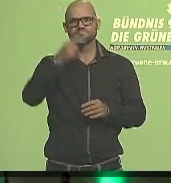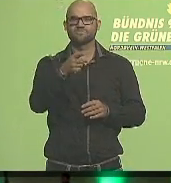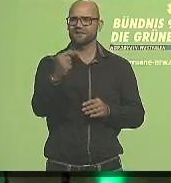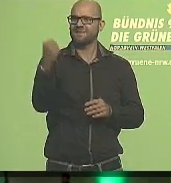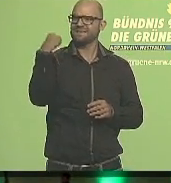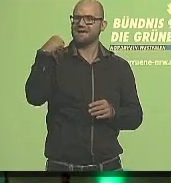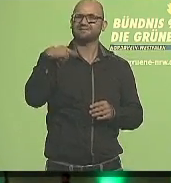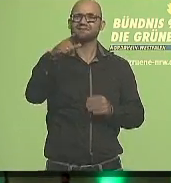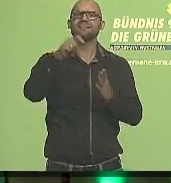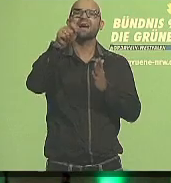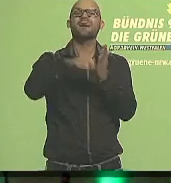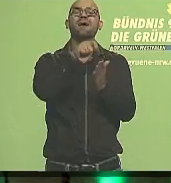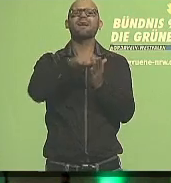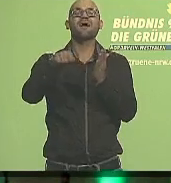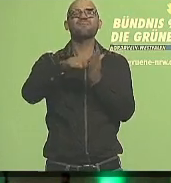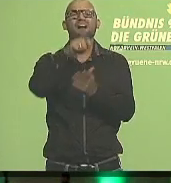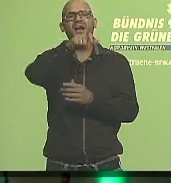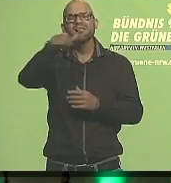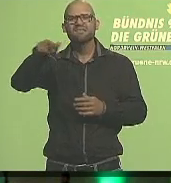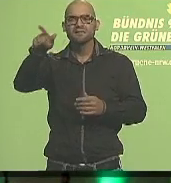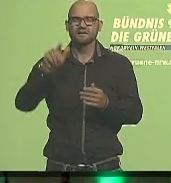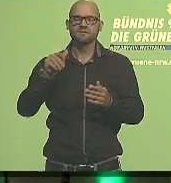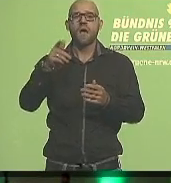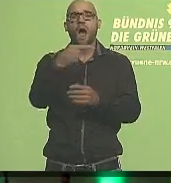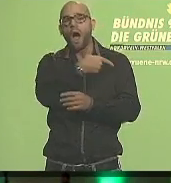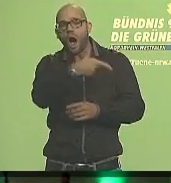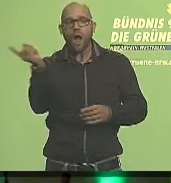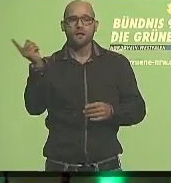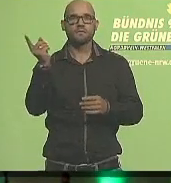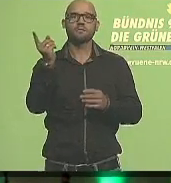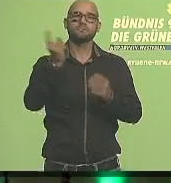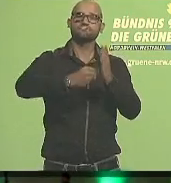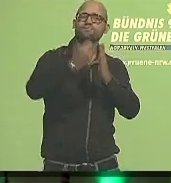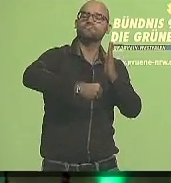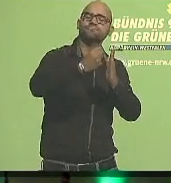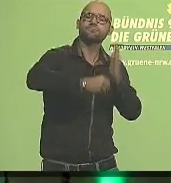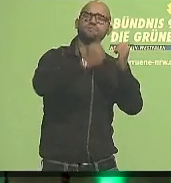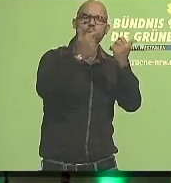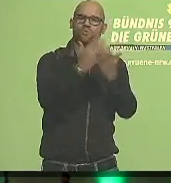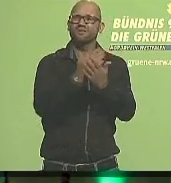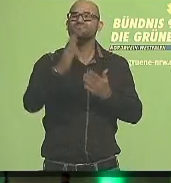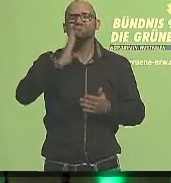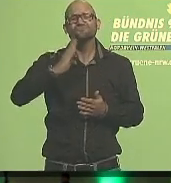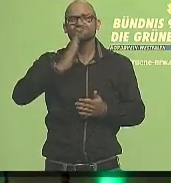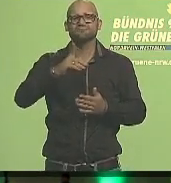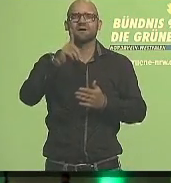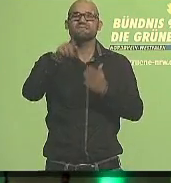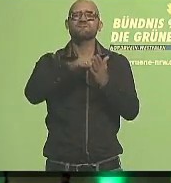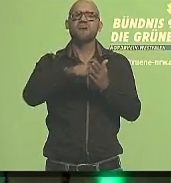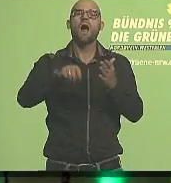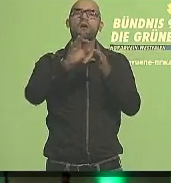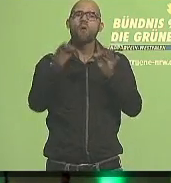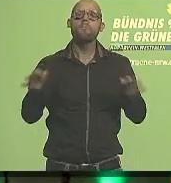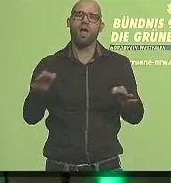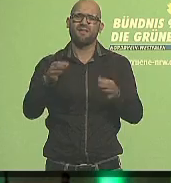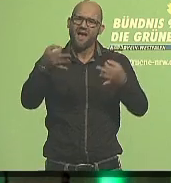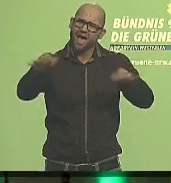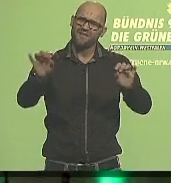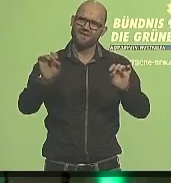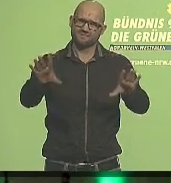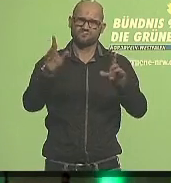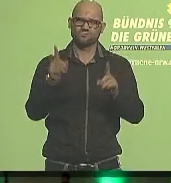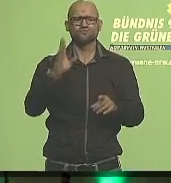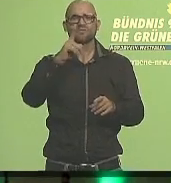gestern im Tagungsbüro gemeldet und dort ihre Formalia erledigt. Ihr müsst noch diese Wahlformalia erledigen. Macht das bitte noch